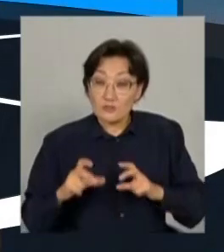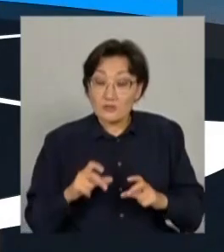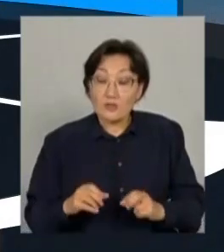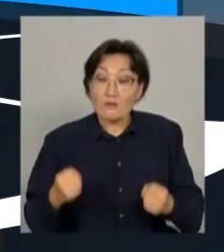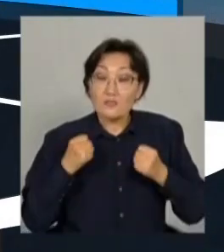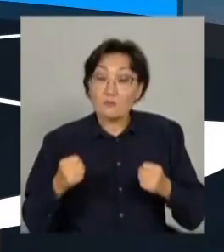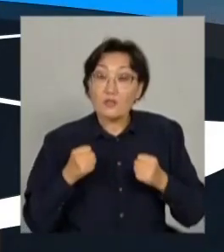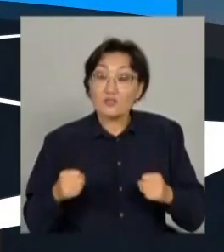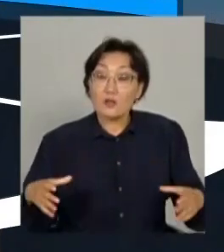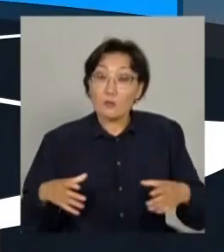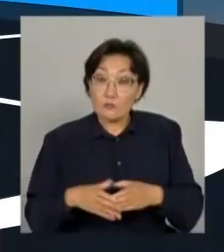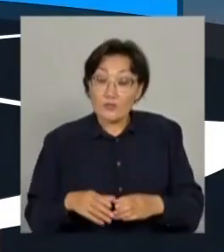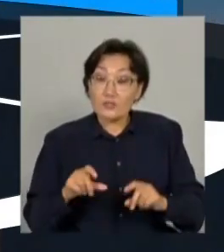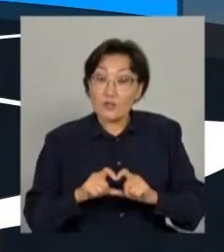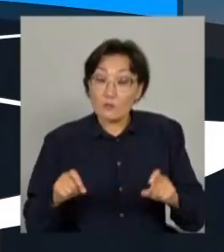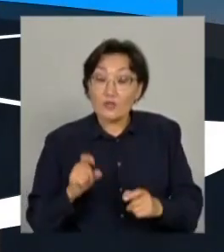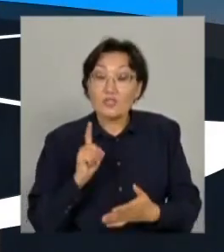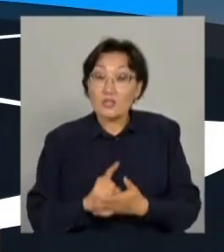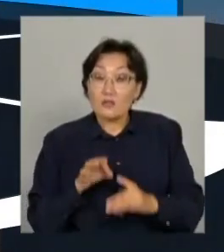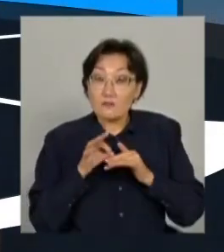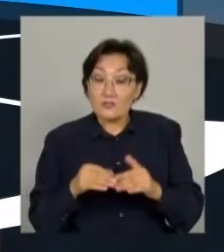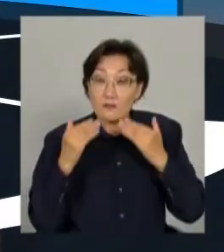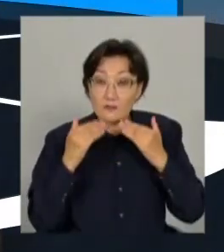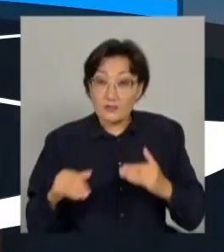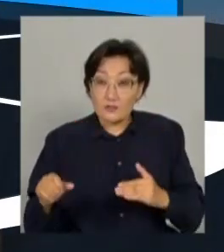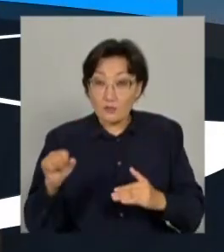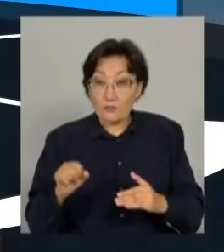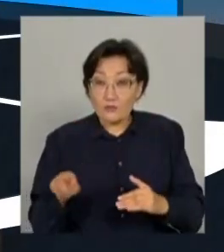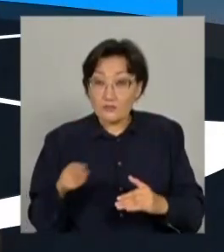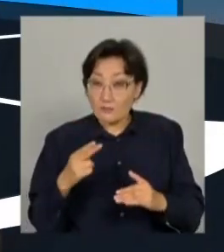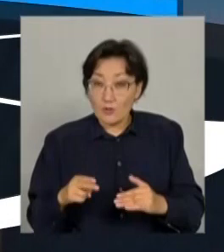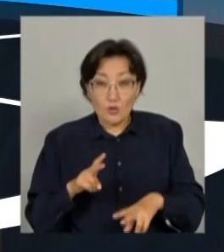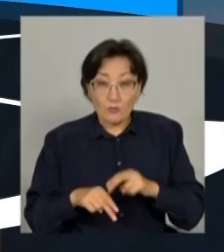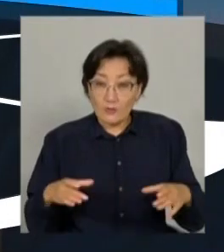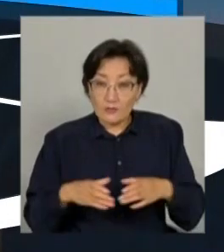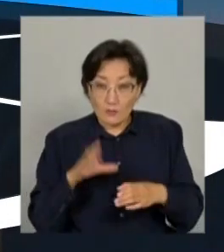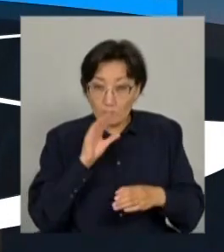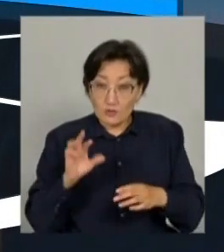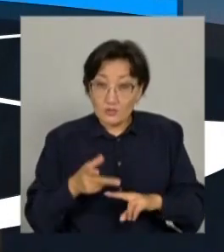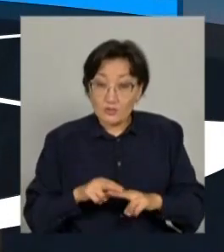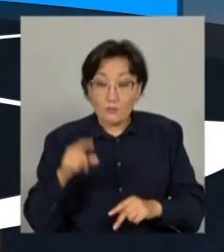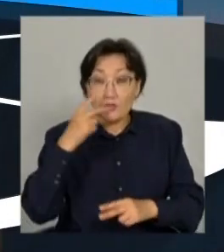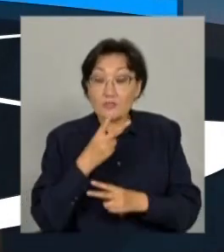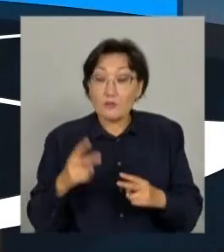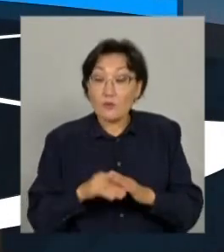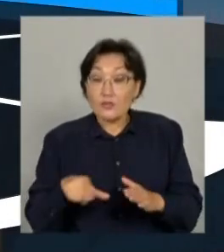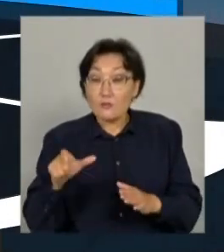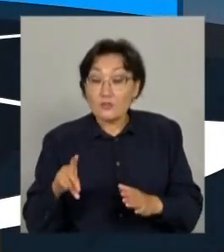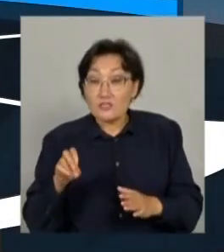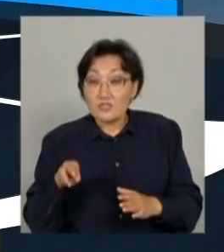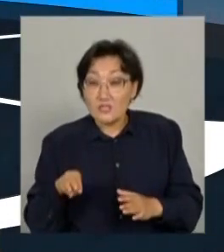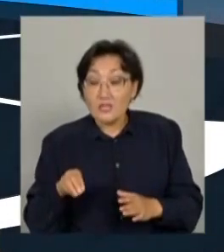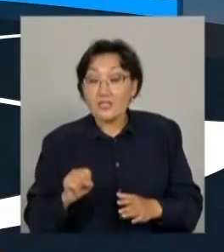для спортсменов. Объекты должны ввести в конце декабря, но подрядчик не укладывается в сроки. В этом убедились депутаты Сената